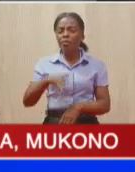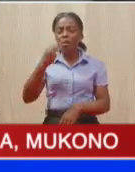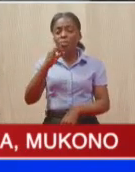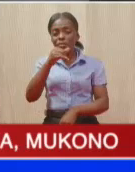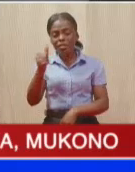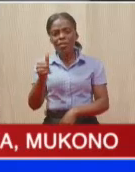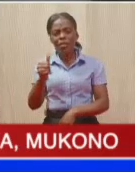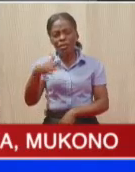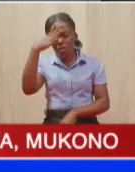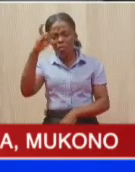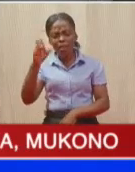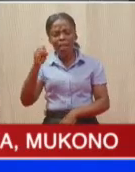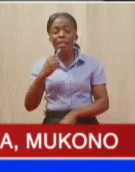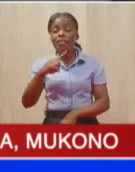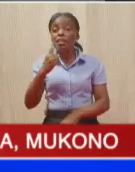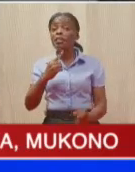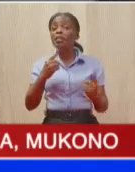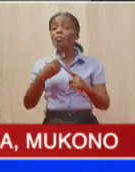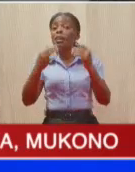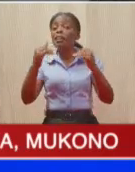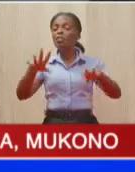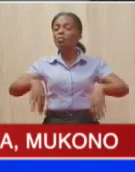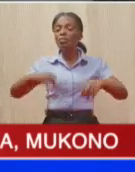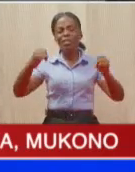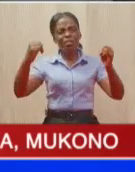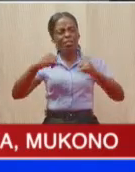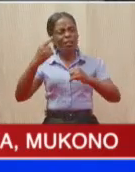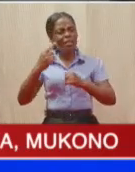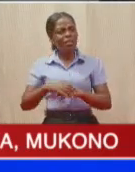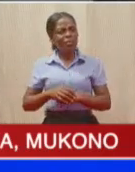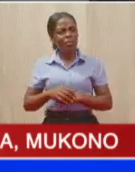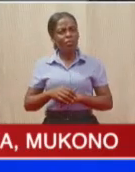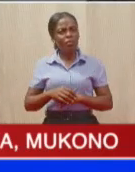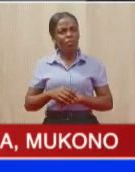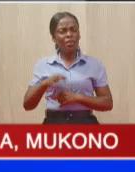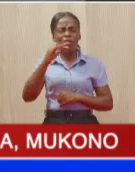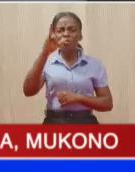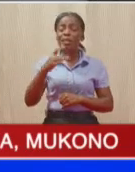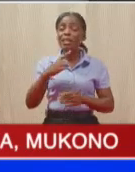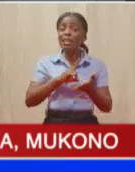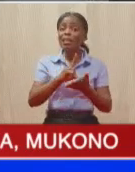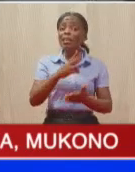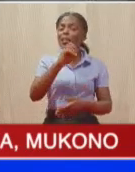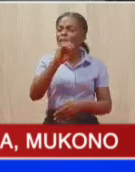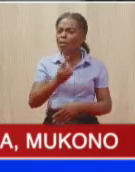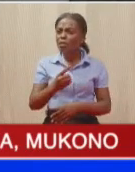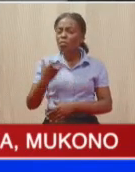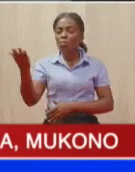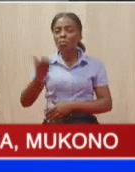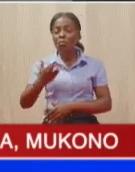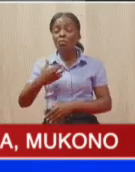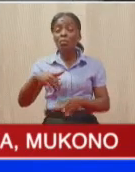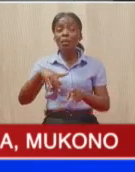patokozi naye akati gwe togenda mugamba tokokolezi omanyi oti obagamba nti agenda kwentwaleza ku mwezi n'omusau ayina okuba atwala